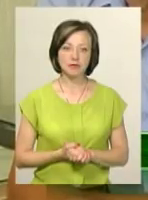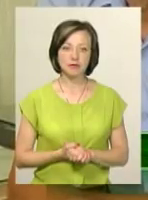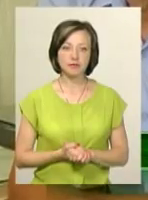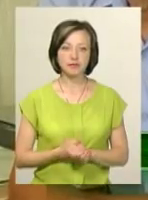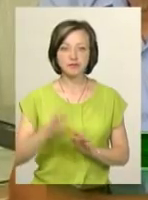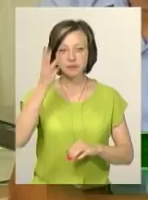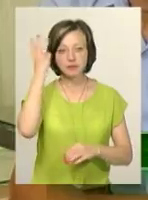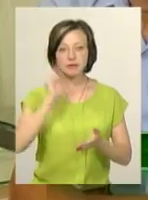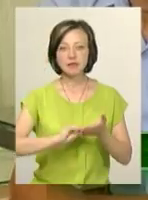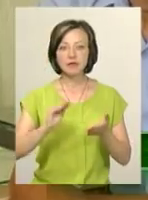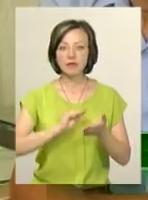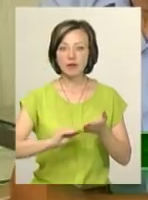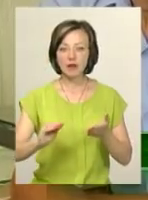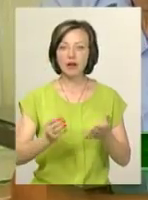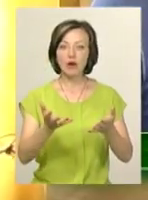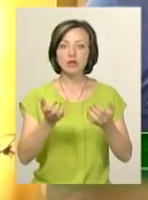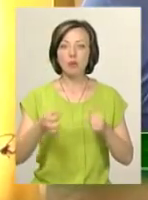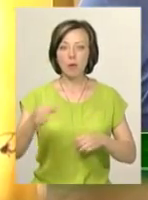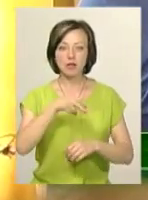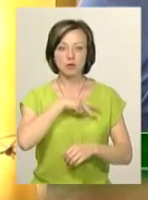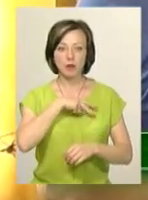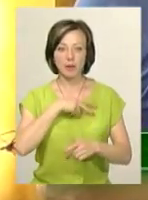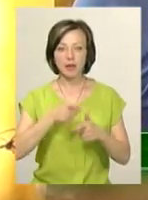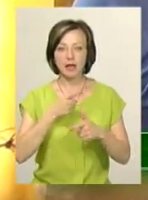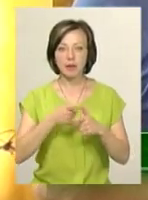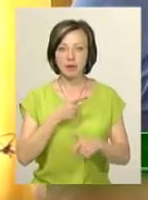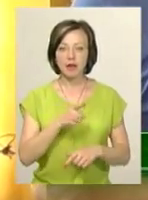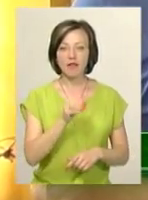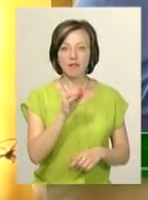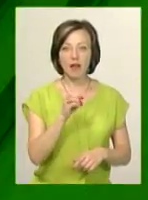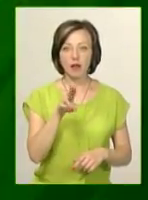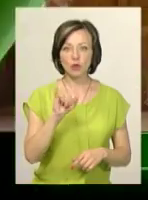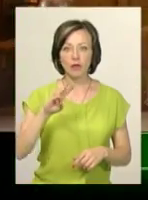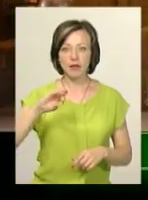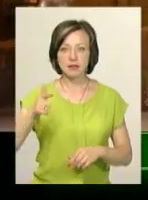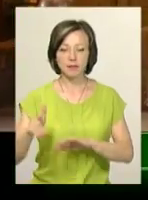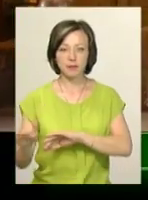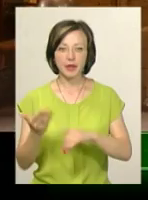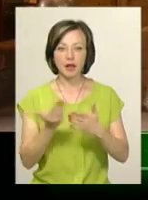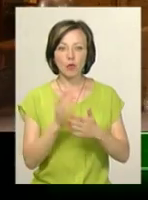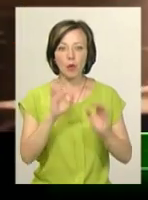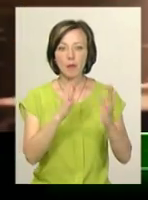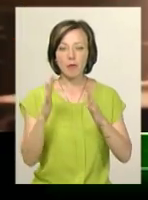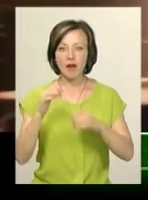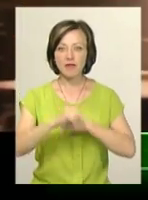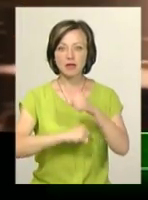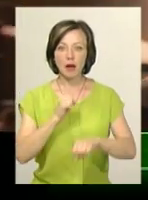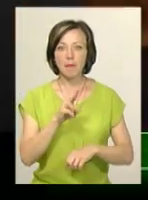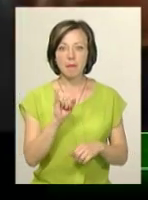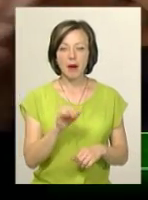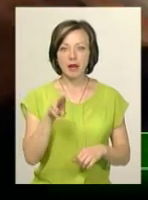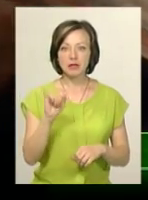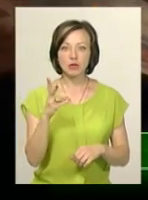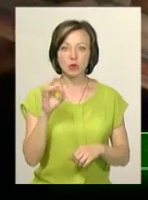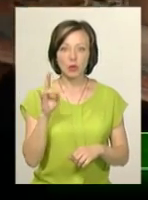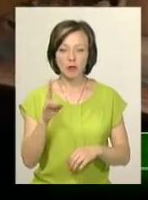Хмельницький письменник Анатолій Ненцінський отримав обласну премію імені Миколи Федунця. Стрічку про пригоди ведмежати Падінгтона «Просто